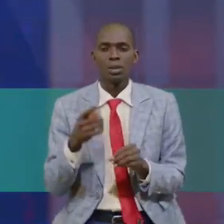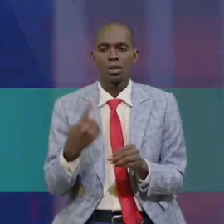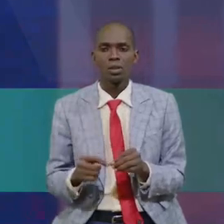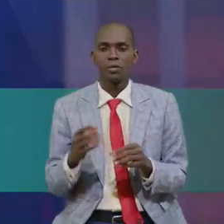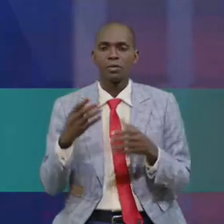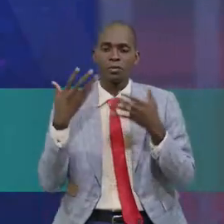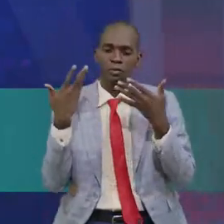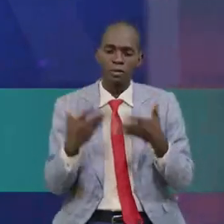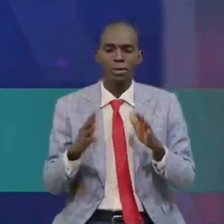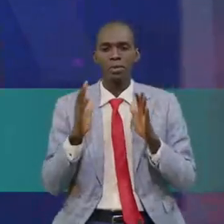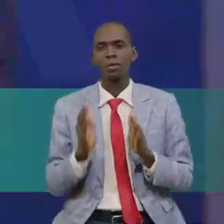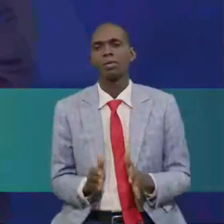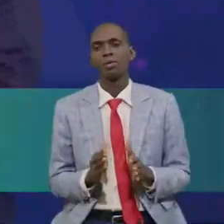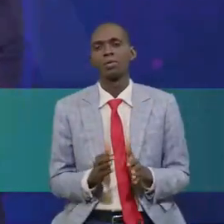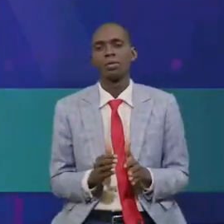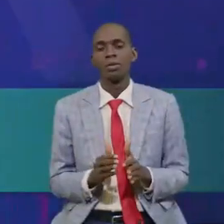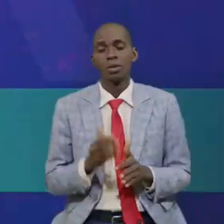le finisseur.